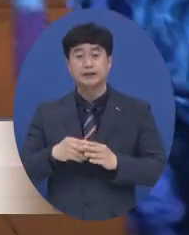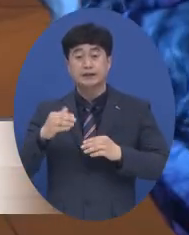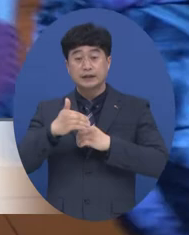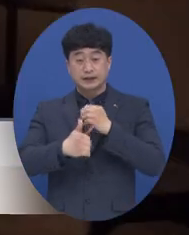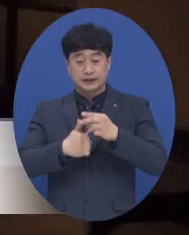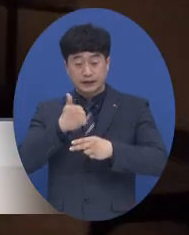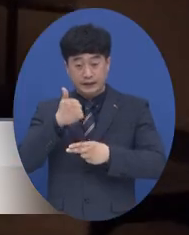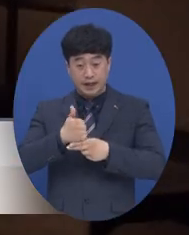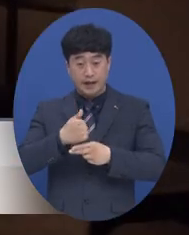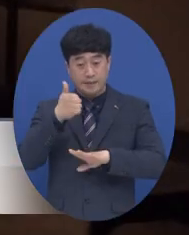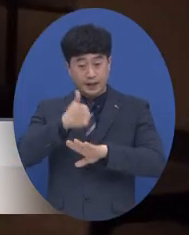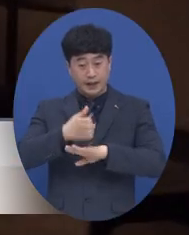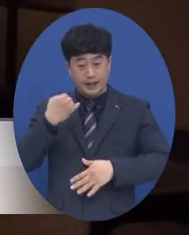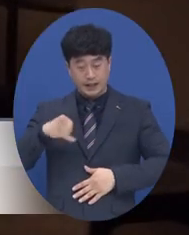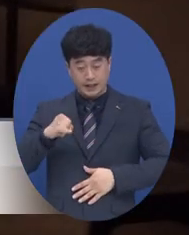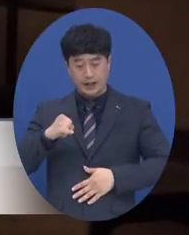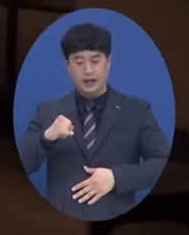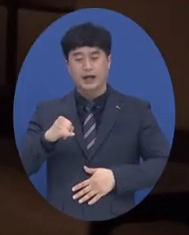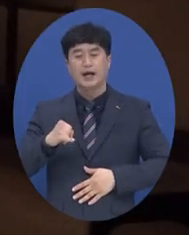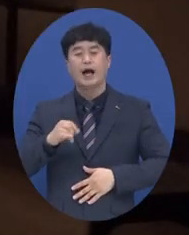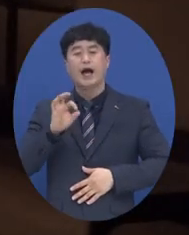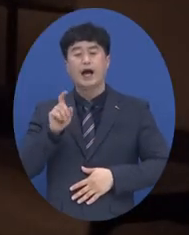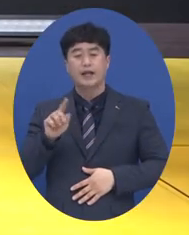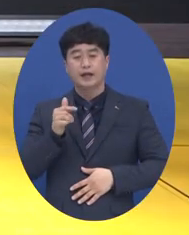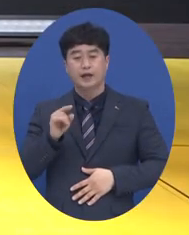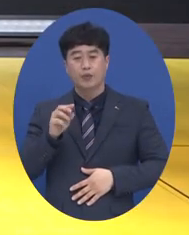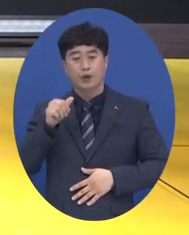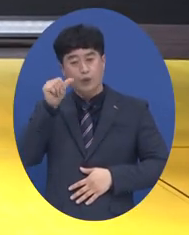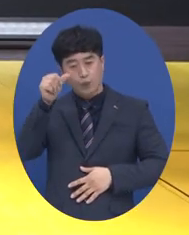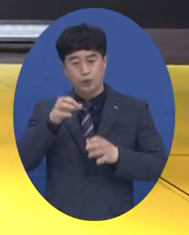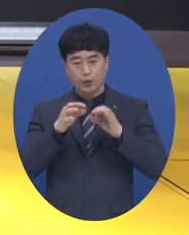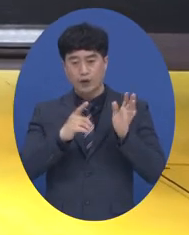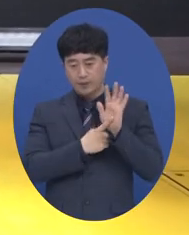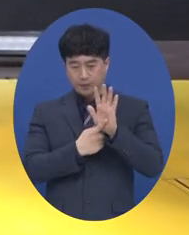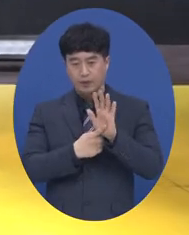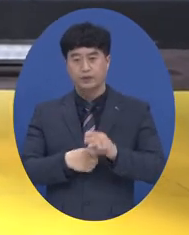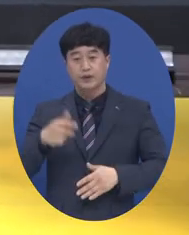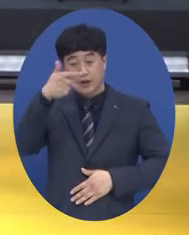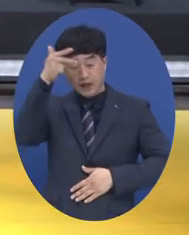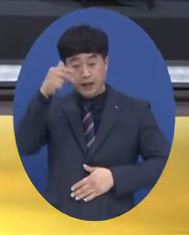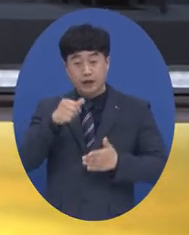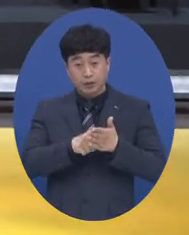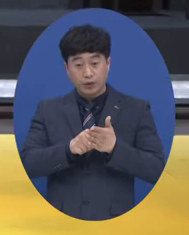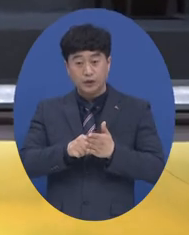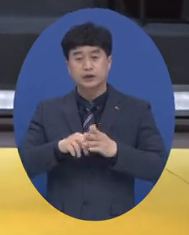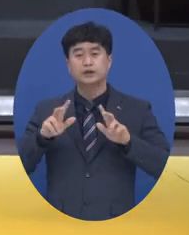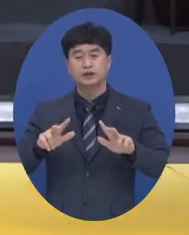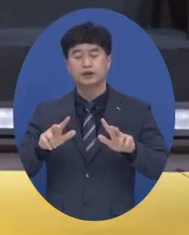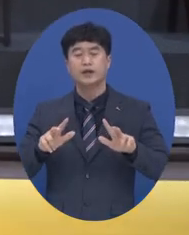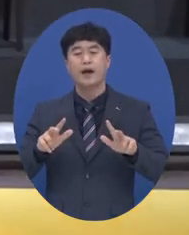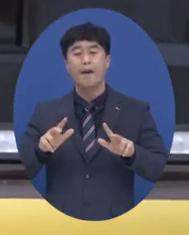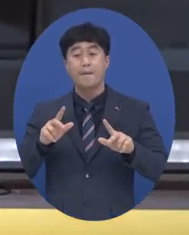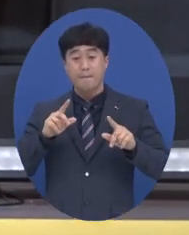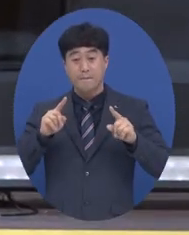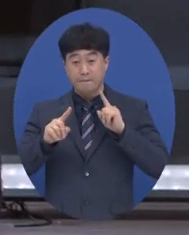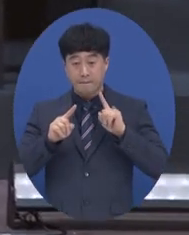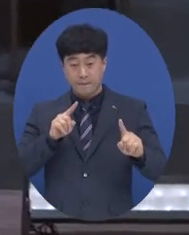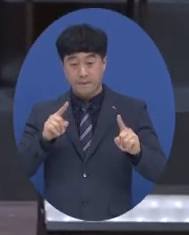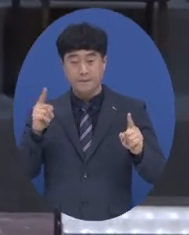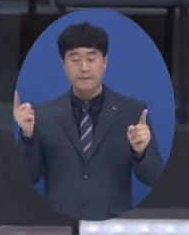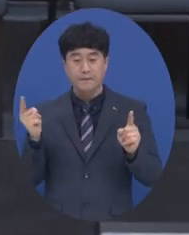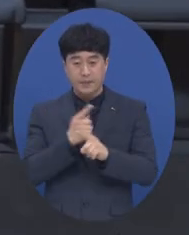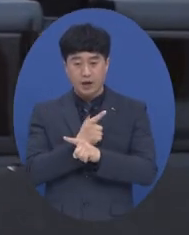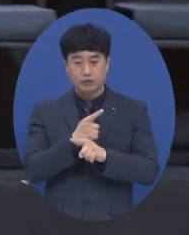이달 10일까지 5일 동안 무대에 오릅니다. 고전 작품을 이 시대 우리의 이야기로 풀어낸 공연. 코로나19